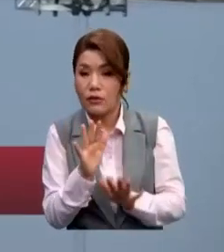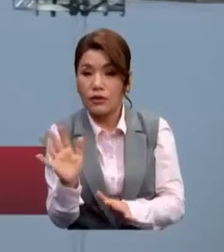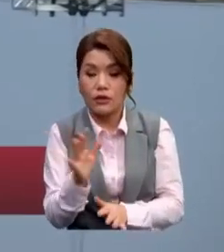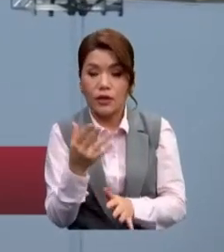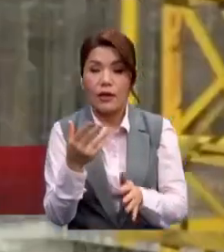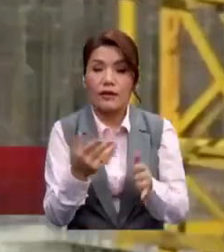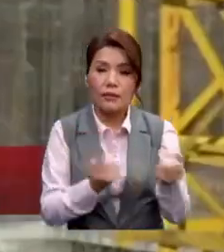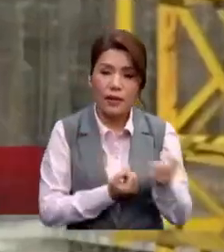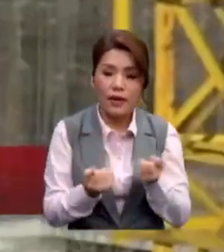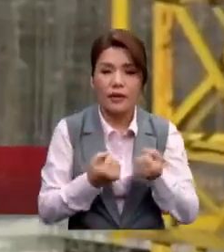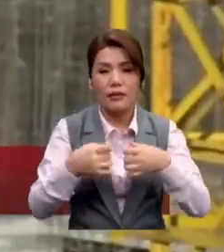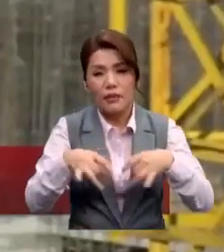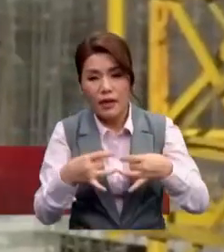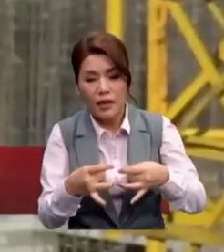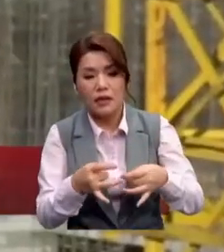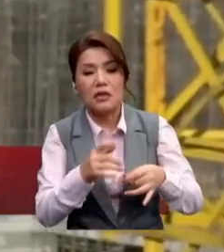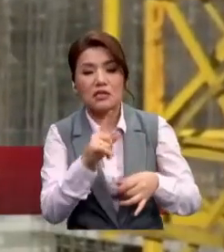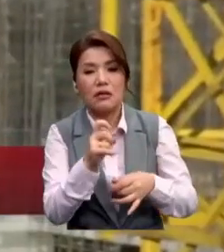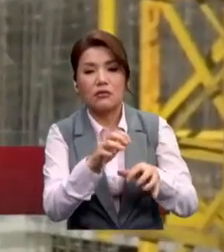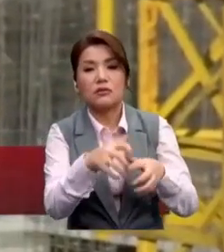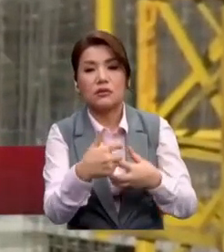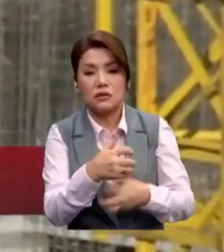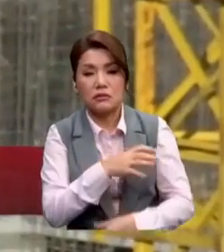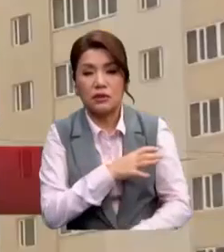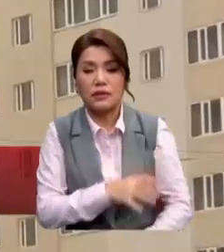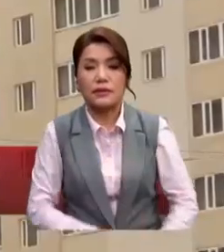көлік, пәтер түрінде де қабылдаған.